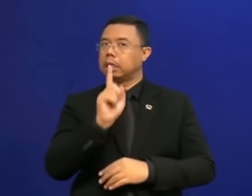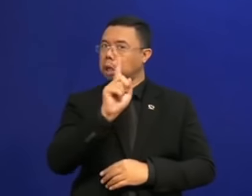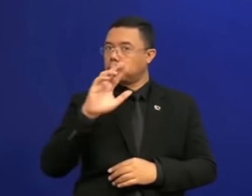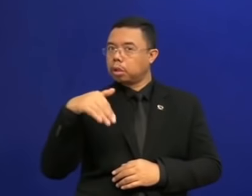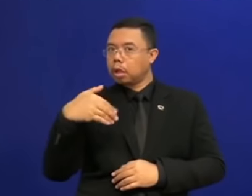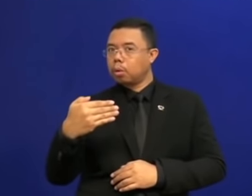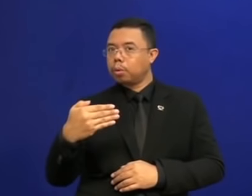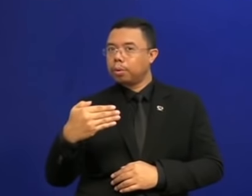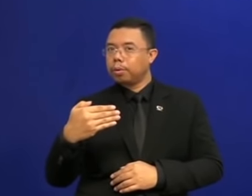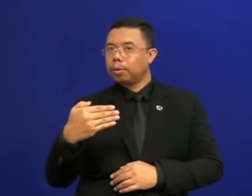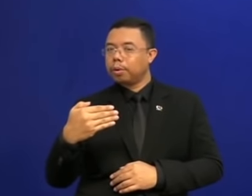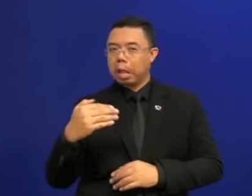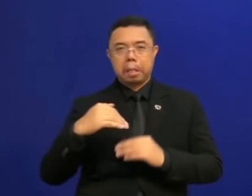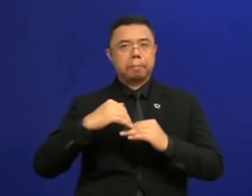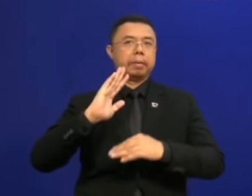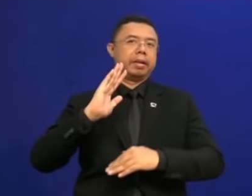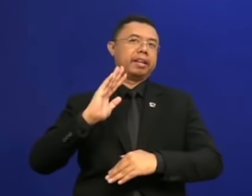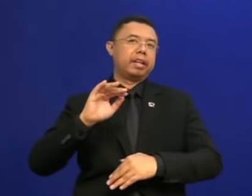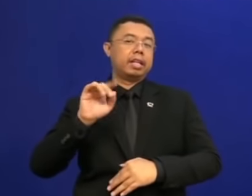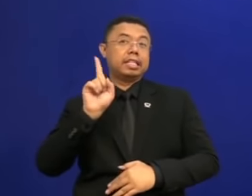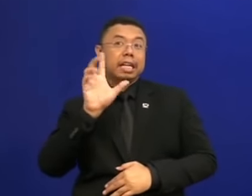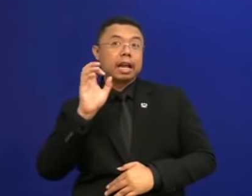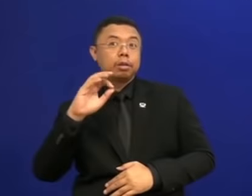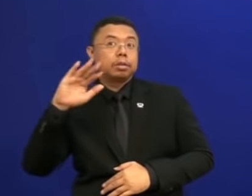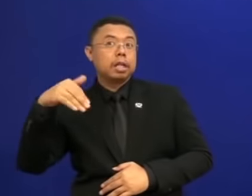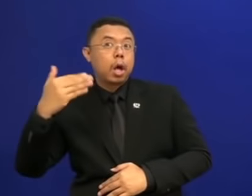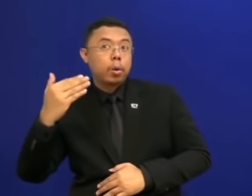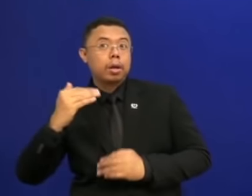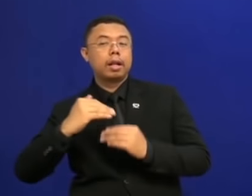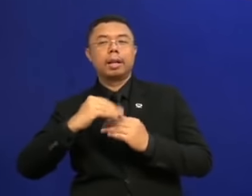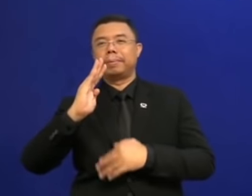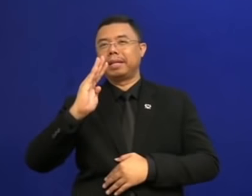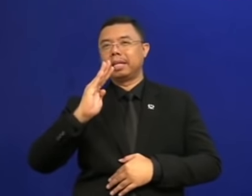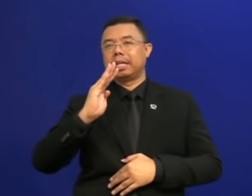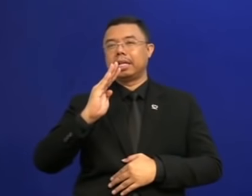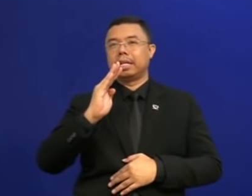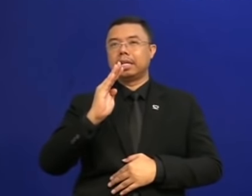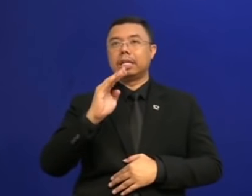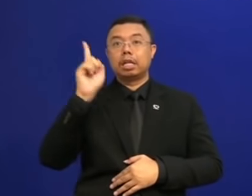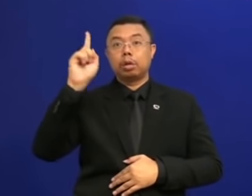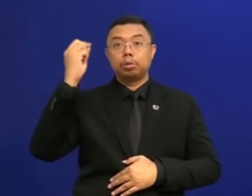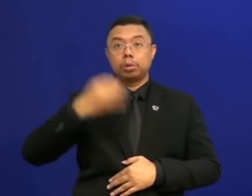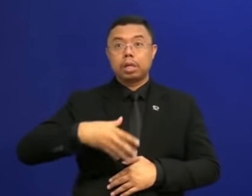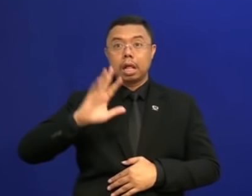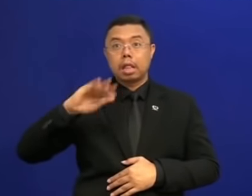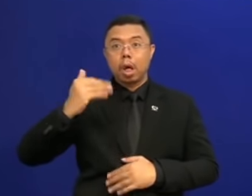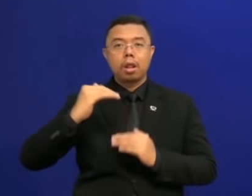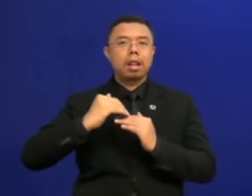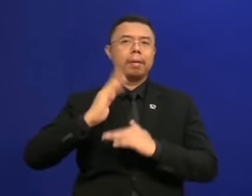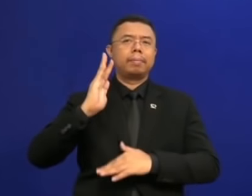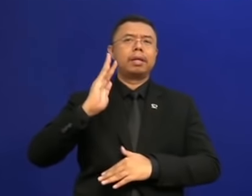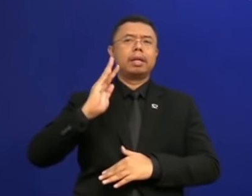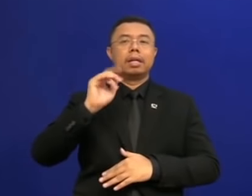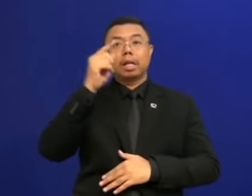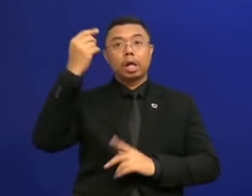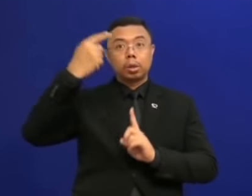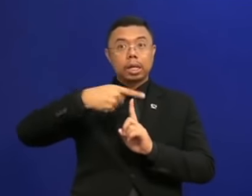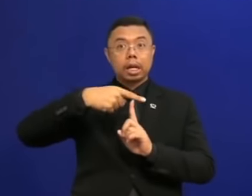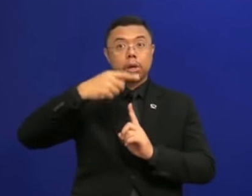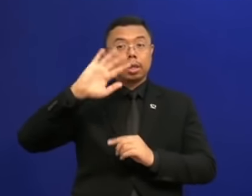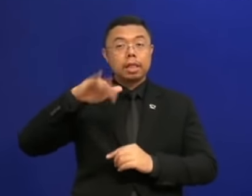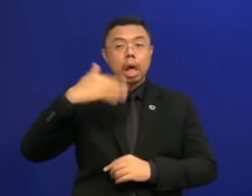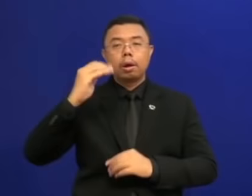1 tahun lebih, 100 tahun lebih, 1 juta tahun lebih,